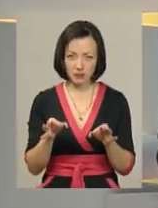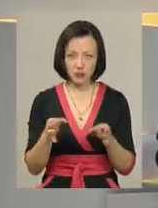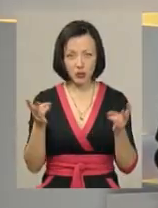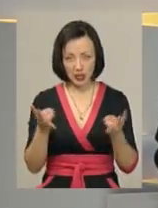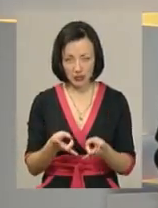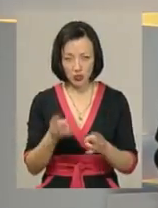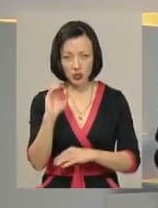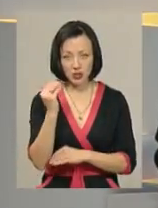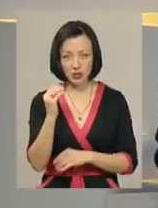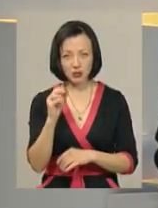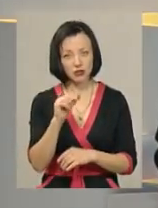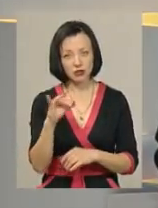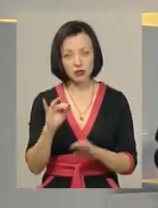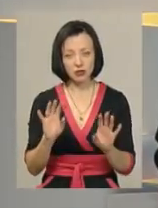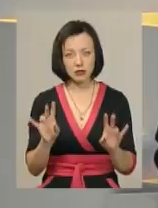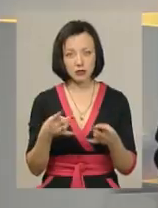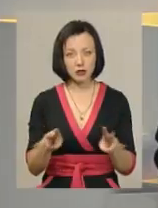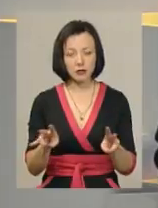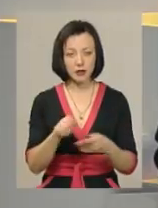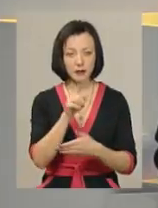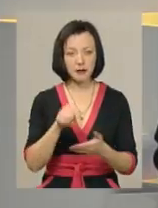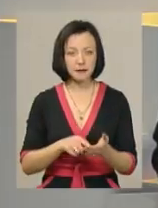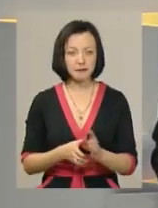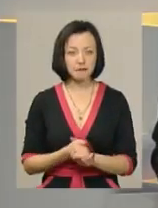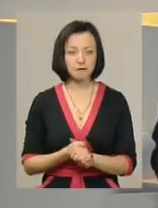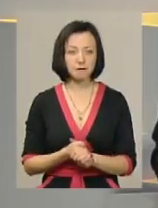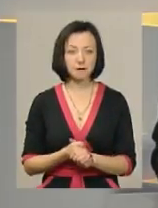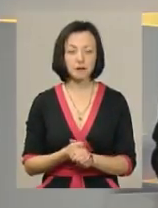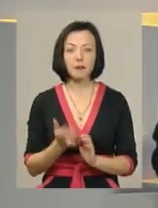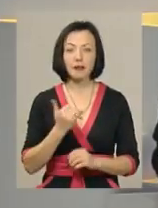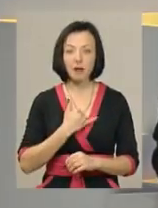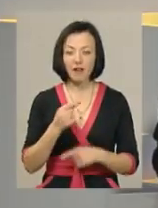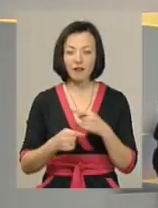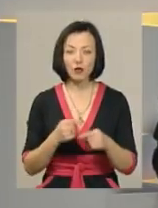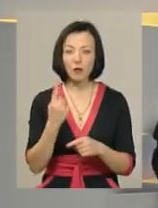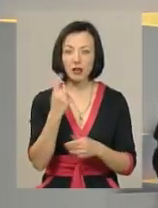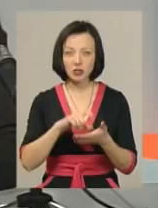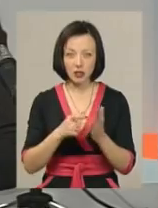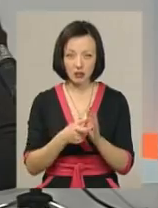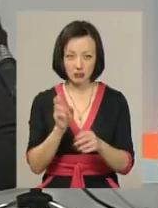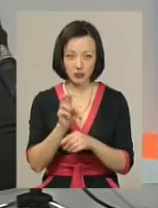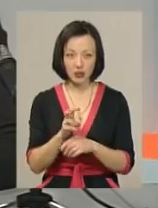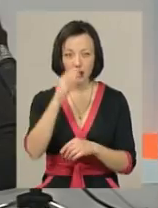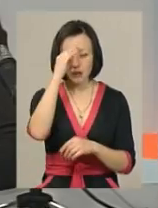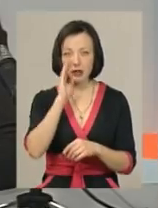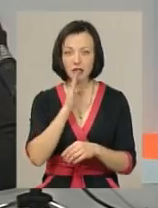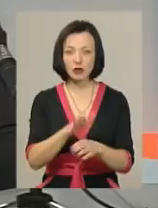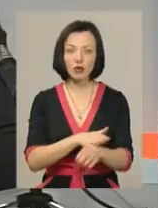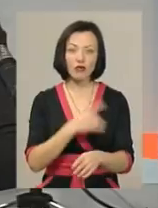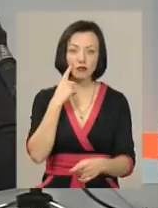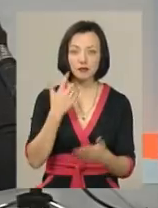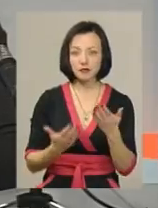потрібно дитині ну дивіться ось У мене теж онук цього року пішов в перший клас батьки дуже довго